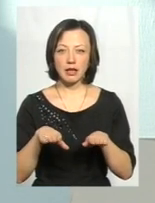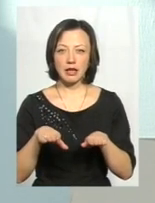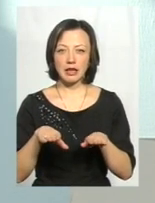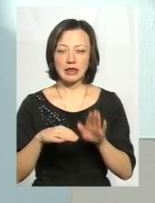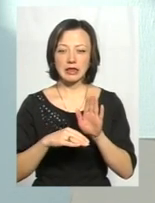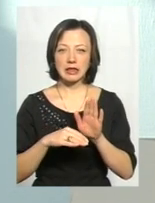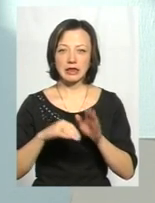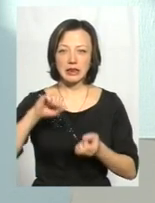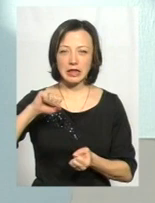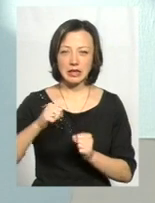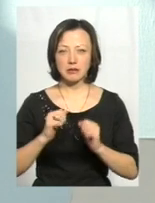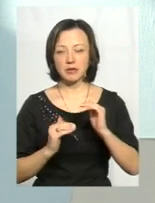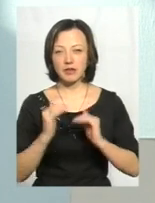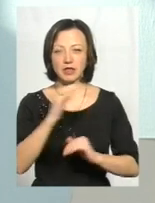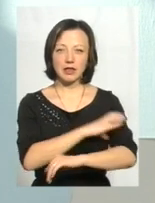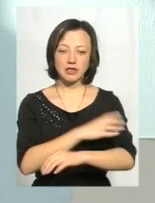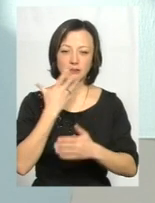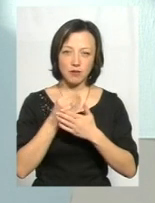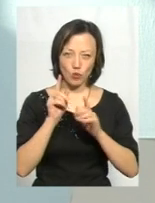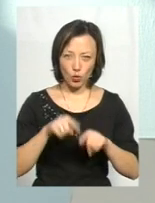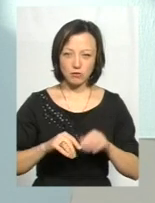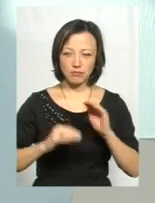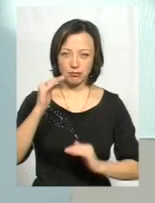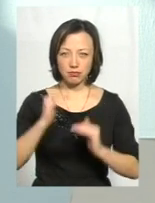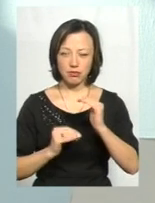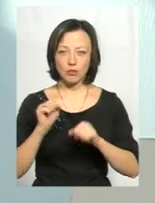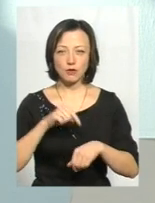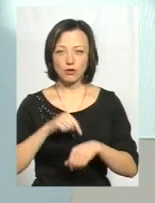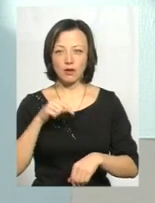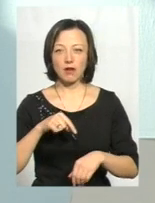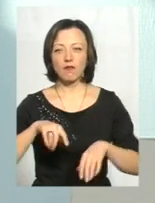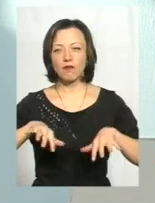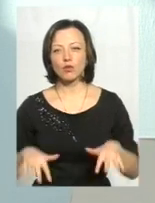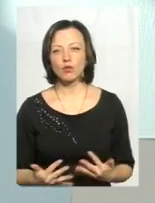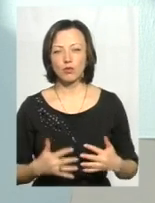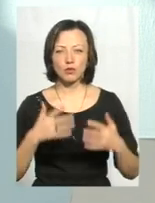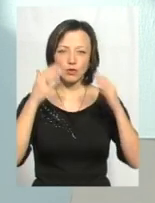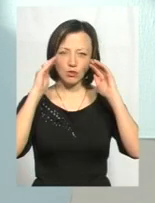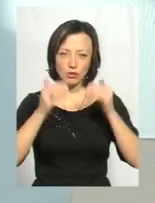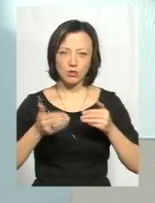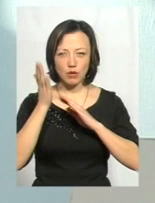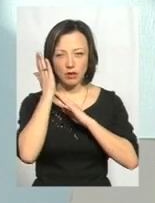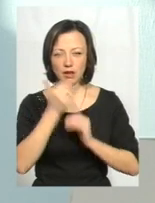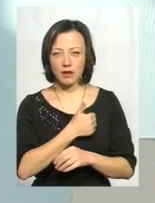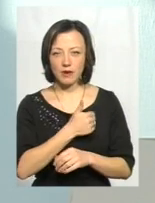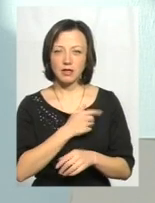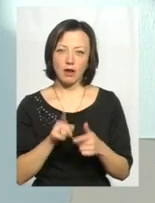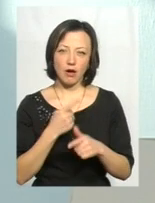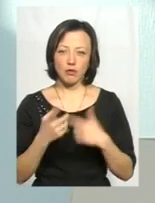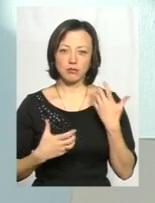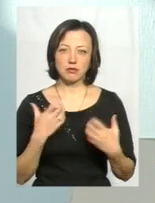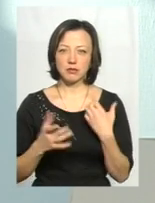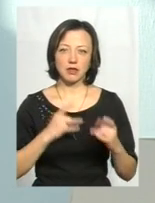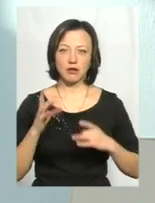і знижуватися тиск, і підвищуватися тиск. Може бути людина відчувати підвищену втому, якусь сонливість, або навпаки бути